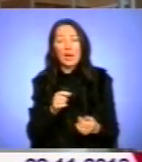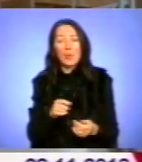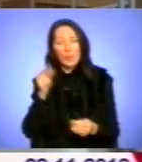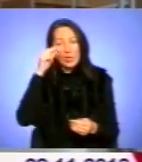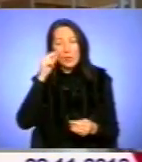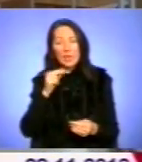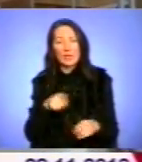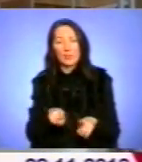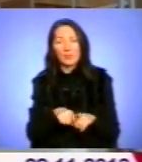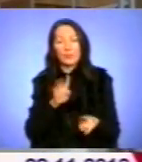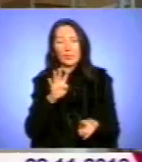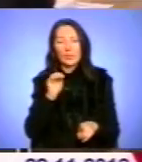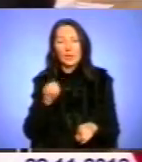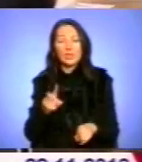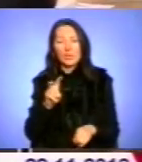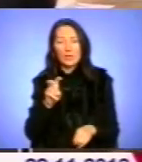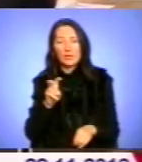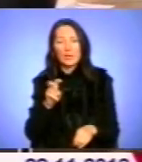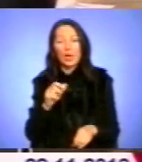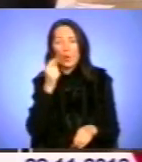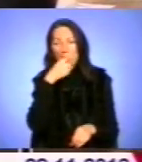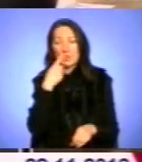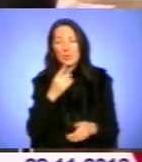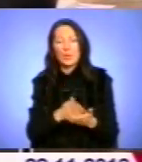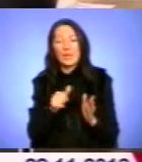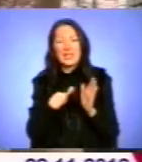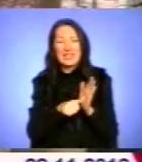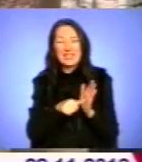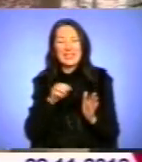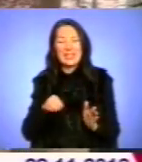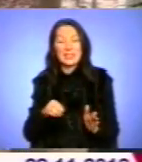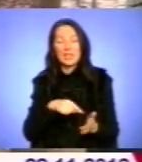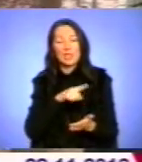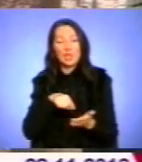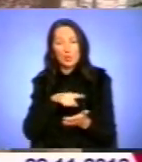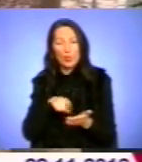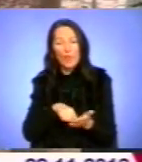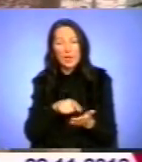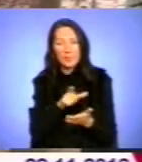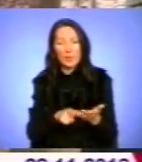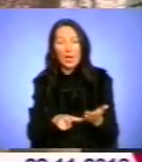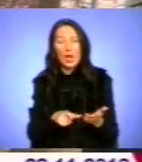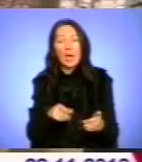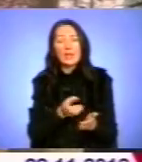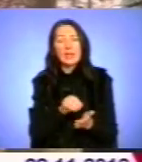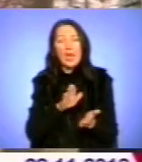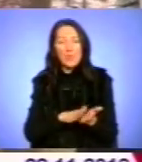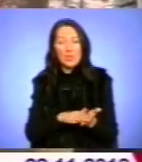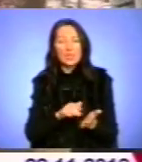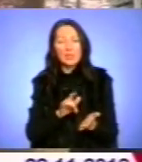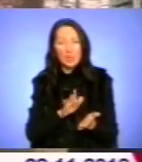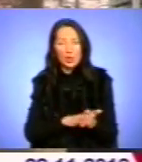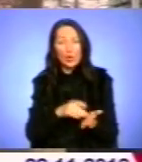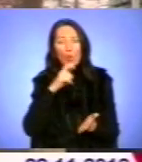на 4200 осіб припадає 6,5 тисяч тестувань. Найбільше зареєстровано на українську мову